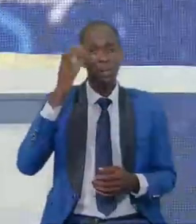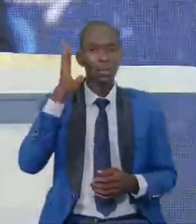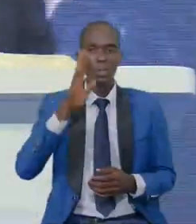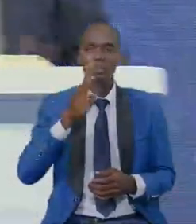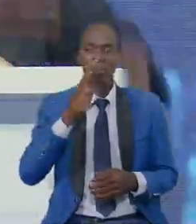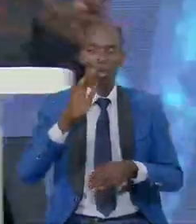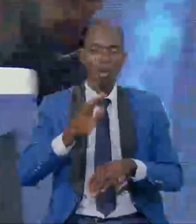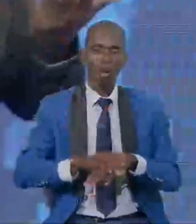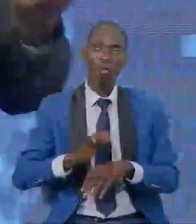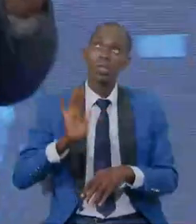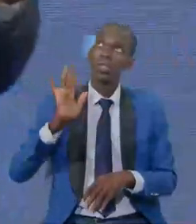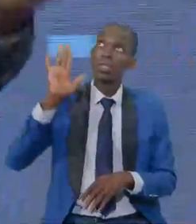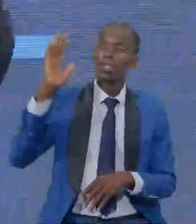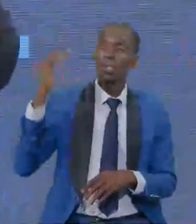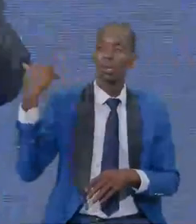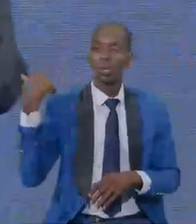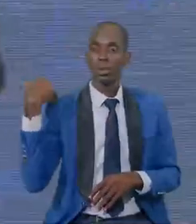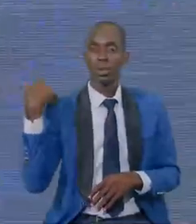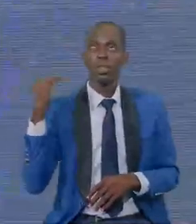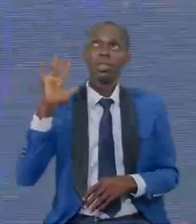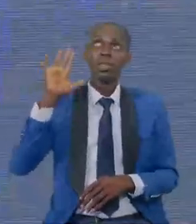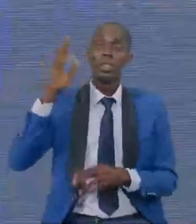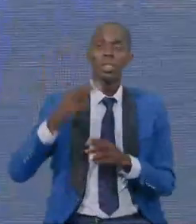La domination sera sur son épaule.